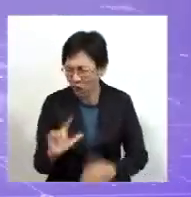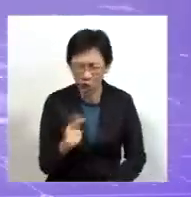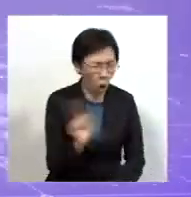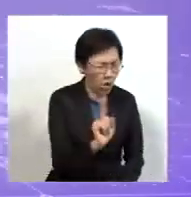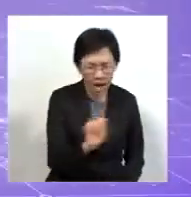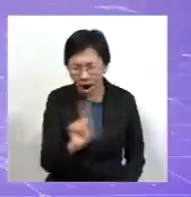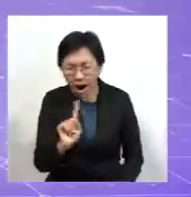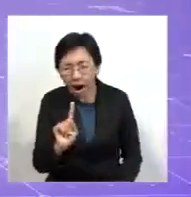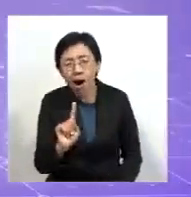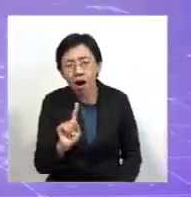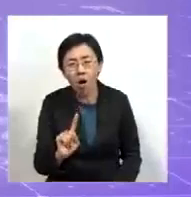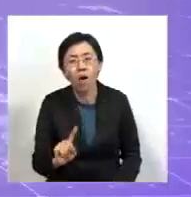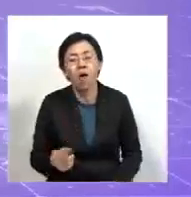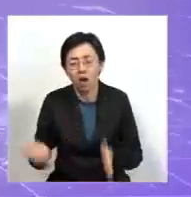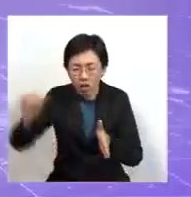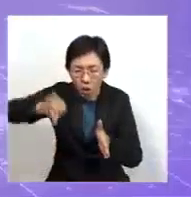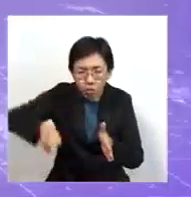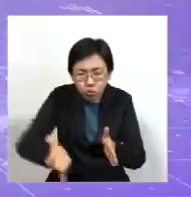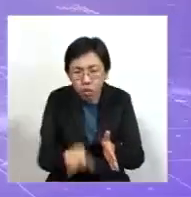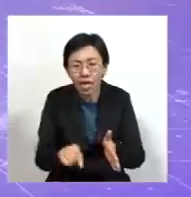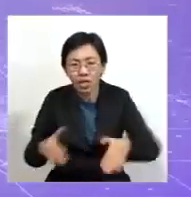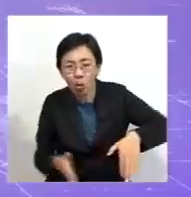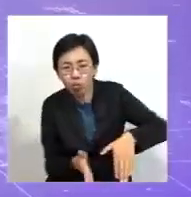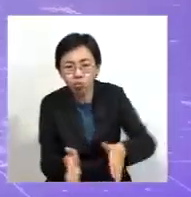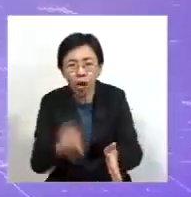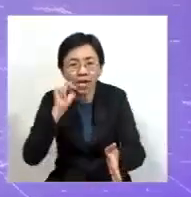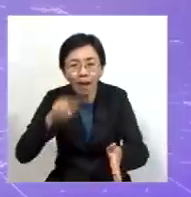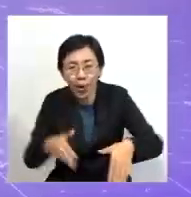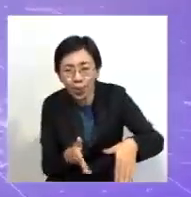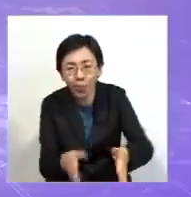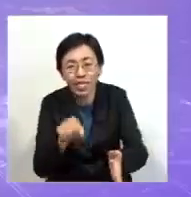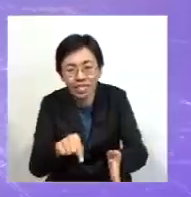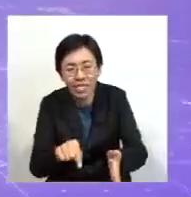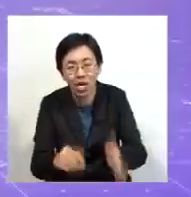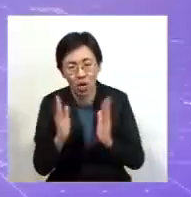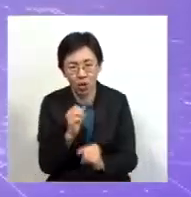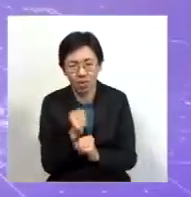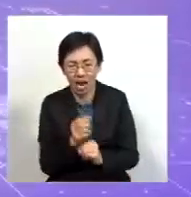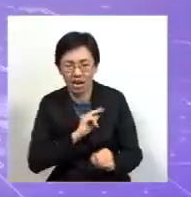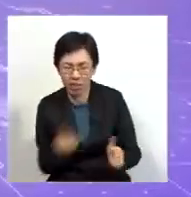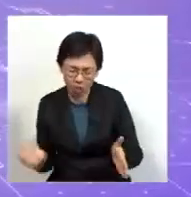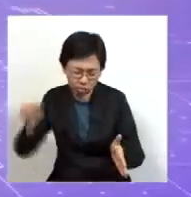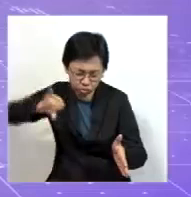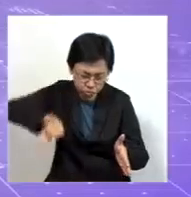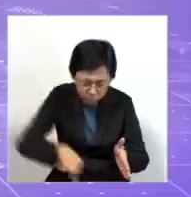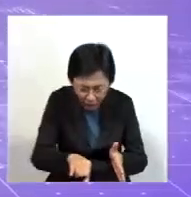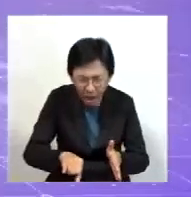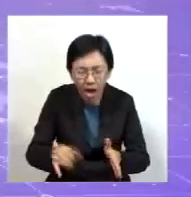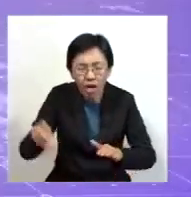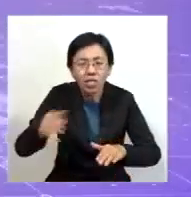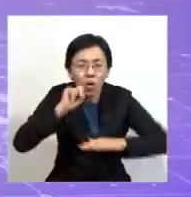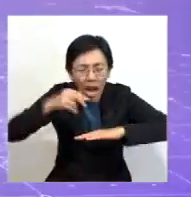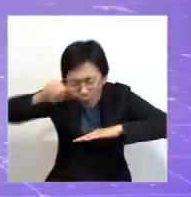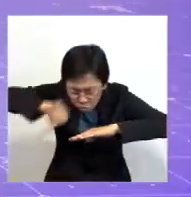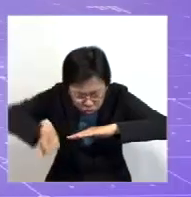ครั้งนี้ในเบื้องต้นนะครับก็บอกว่ามีการเอาไปทิ้งในคลองนะครับแน่นอนว่าตอนนี้ก็มีการให้เจ้าหน้าที่นะครับลงไปงมหาท